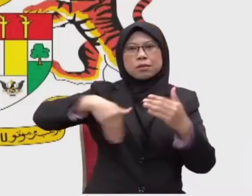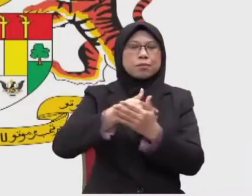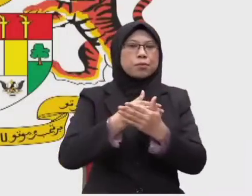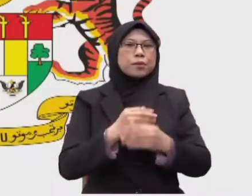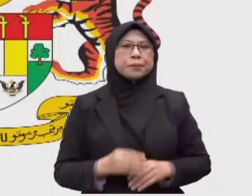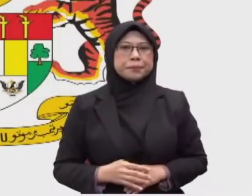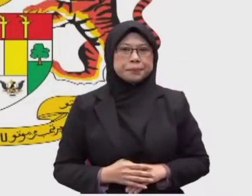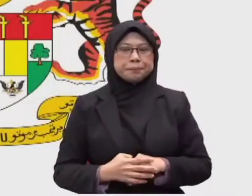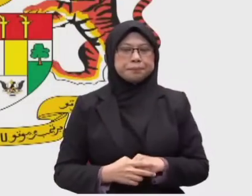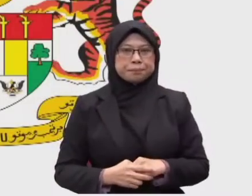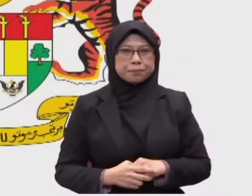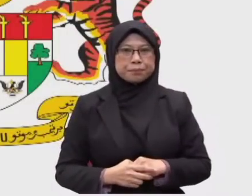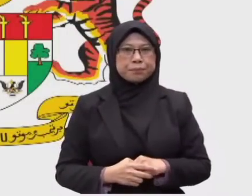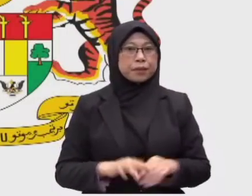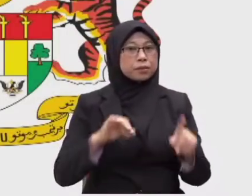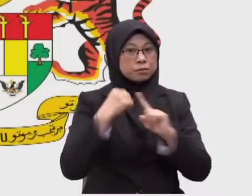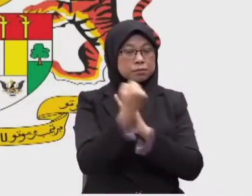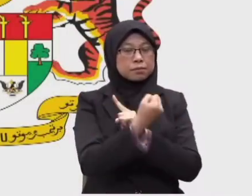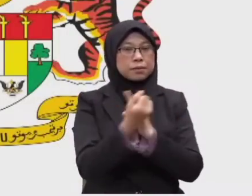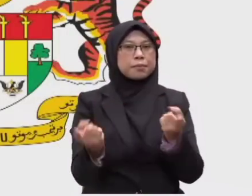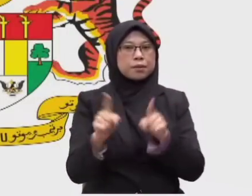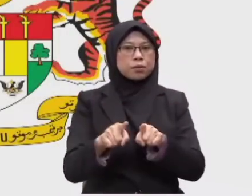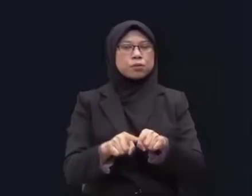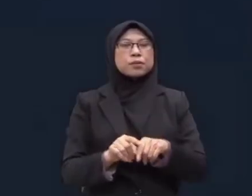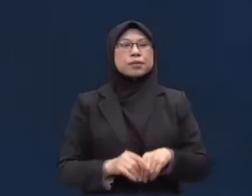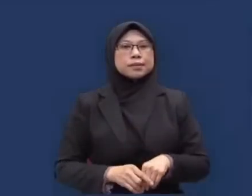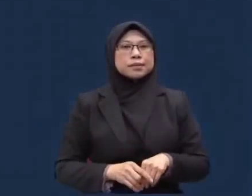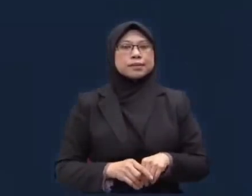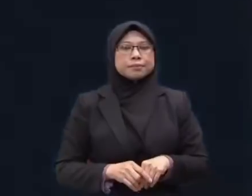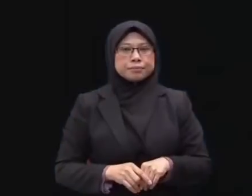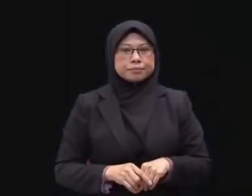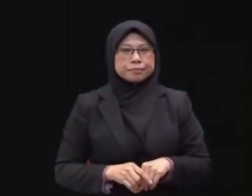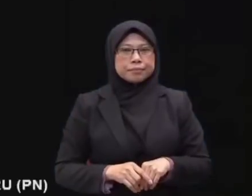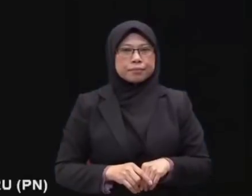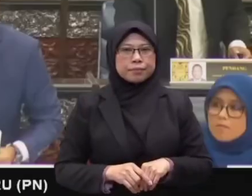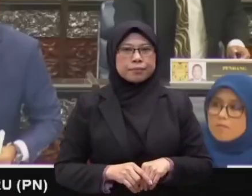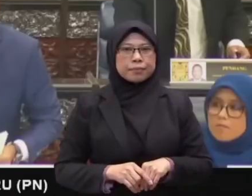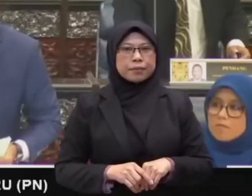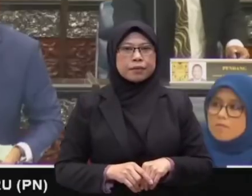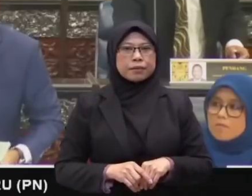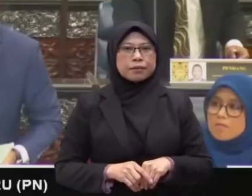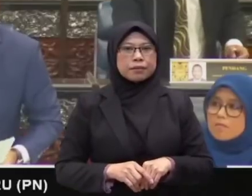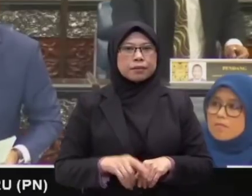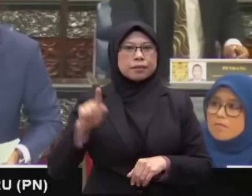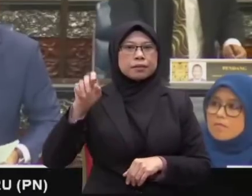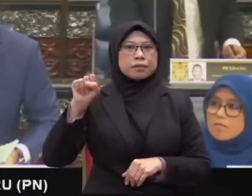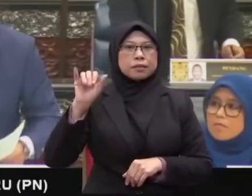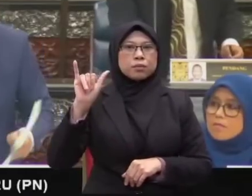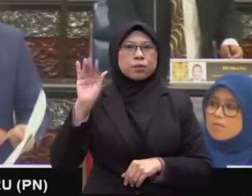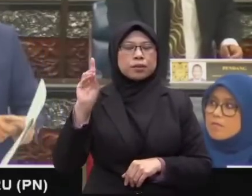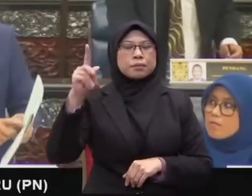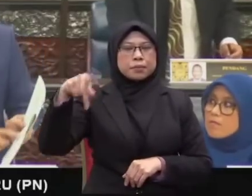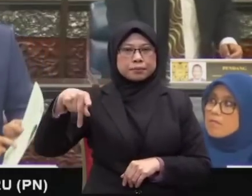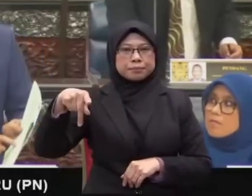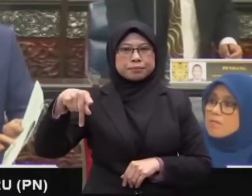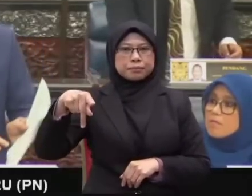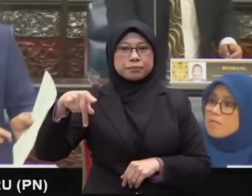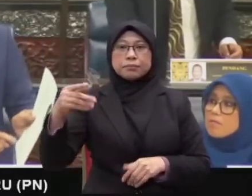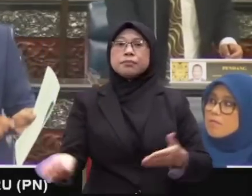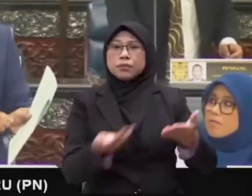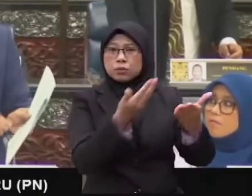kami. Baik. Itu Tan Sri, keadaannya. Terima kasih. Menyokong saranan ini. Ya. Tan Sri, ya. Speaker. Tan Sri, ini usul